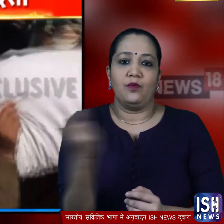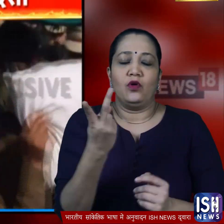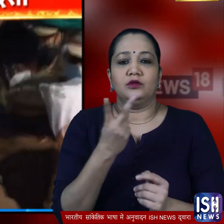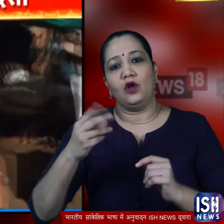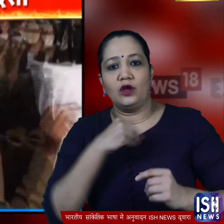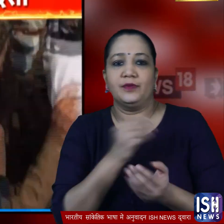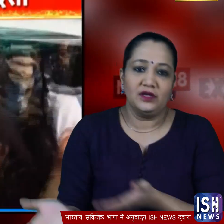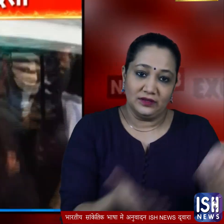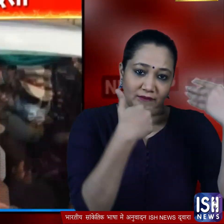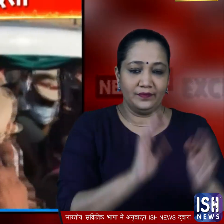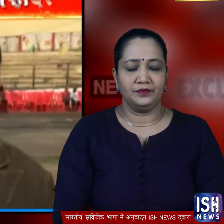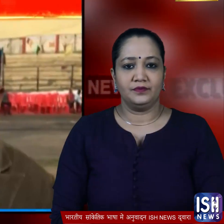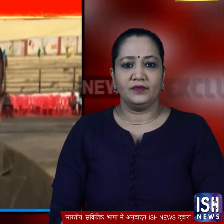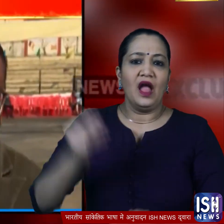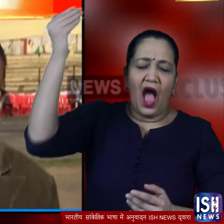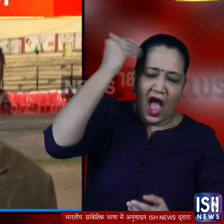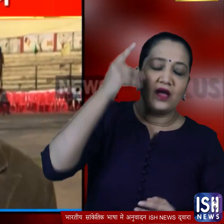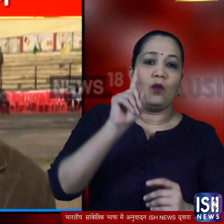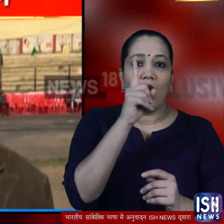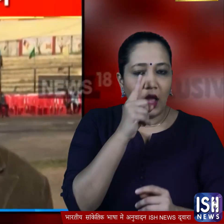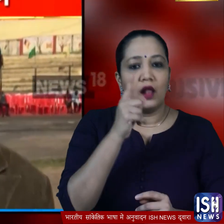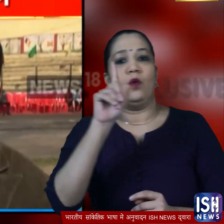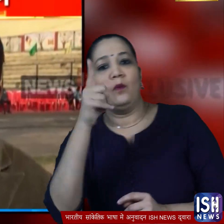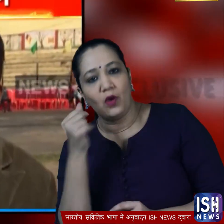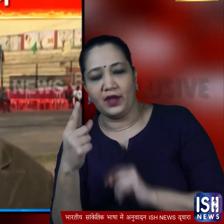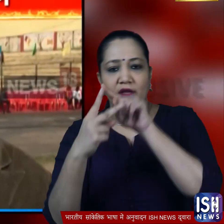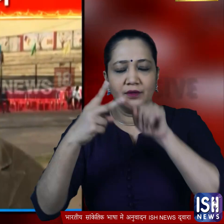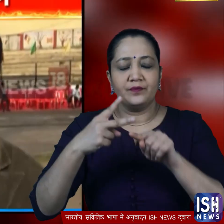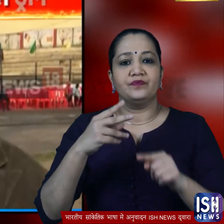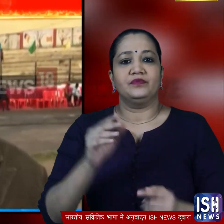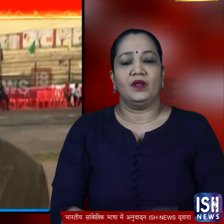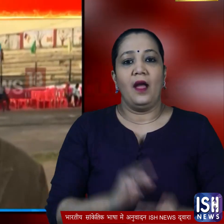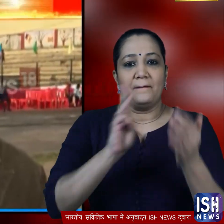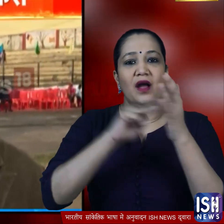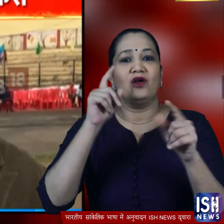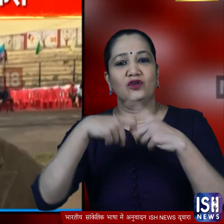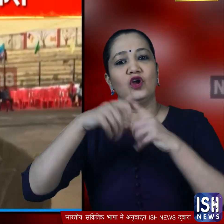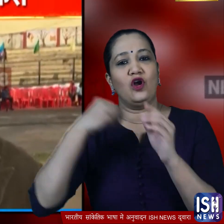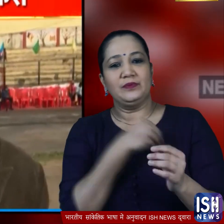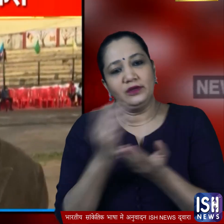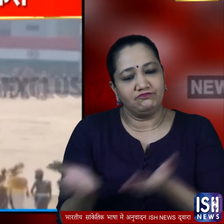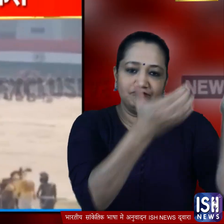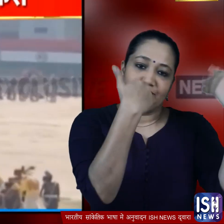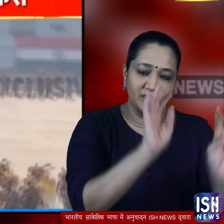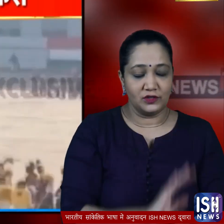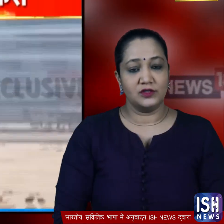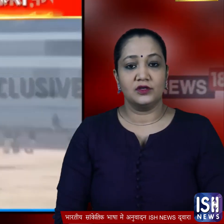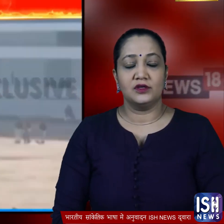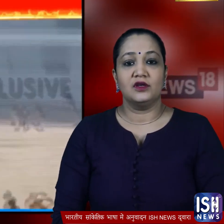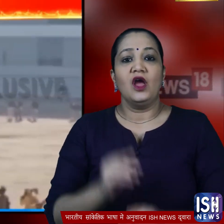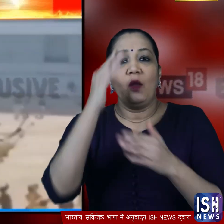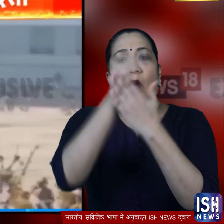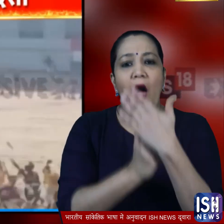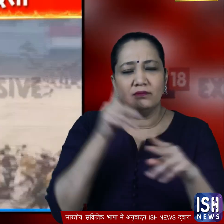तुरंत उन दोनों को अस्पताल भिजवाया गया। थोड़ा सर में चोट आई है, महिला और एक पुरुष है, तो उसको यहाँ महाकौशल हॉस्पिटल में एडमिट करवा दिया है। इस हादसे की वजह